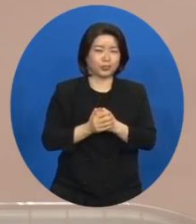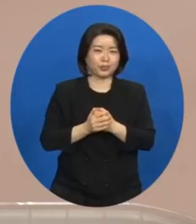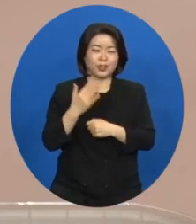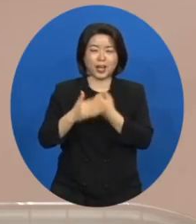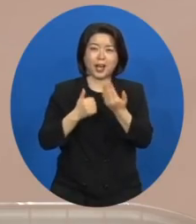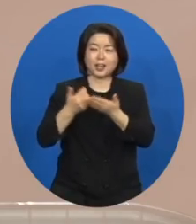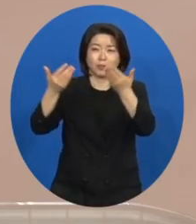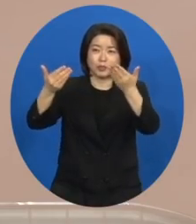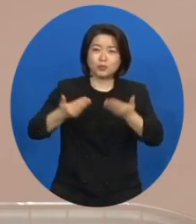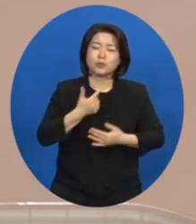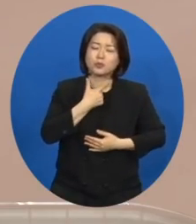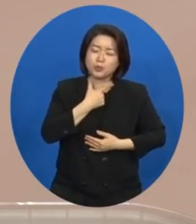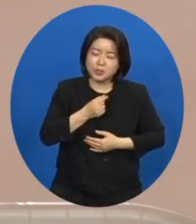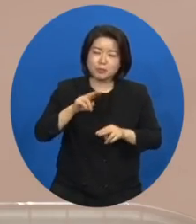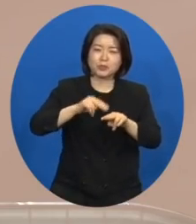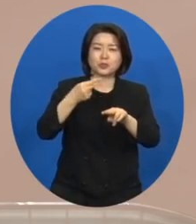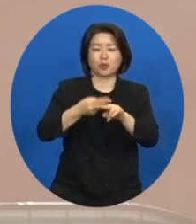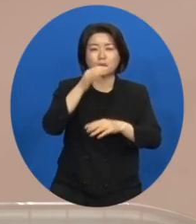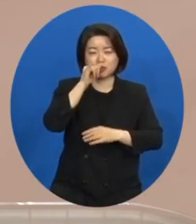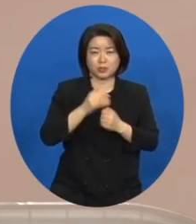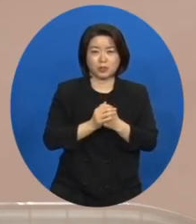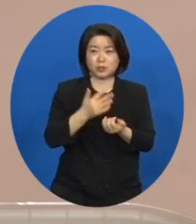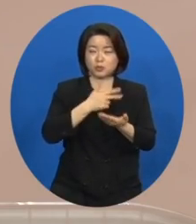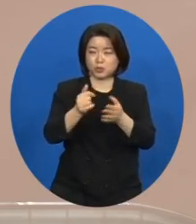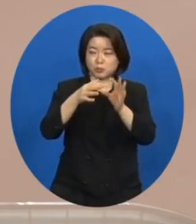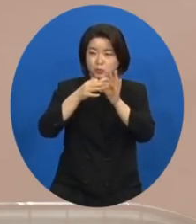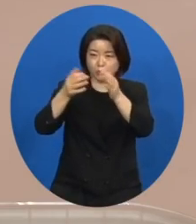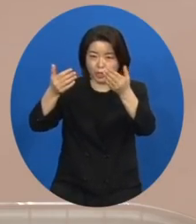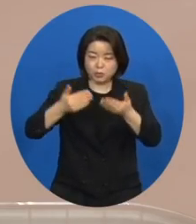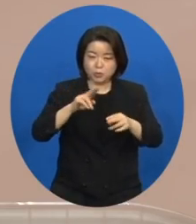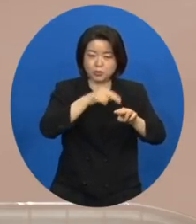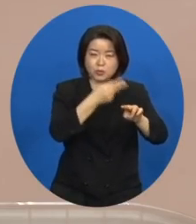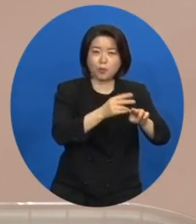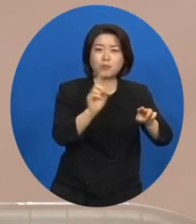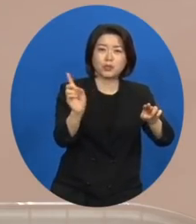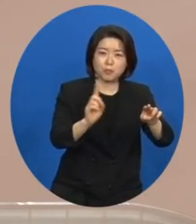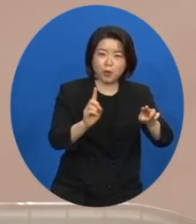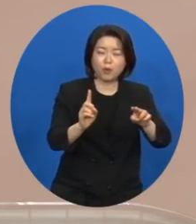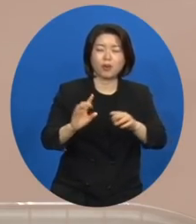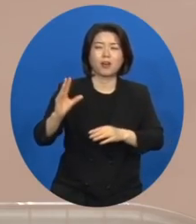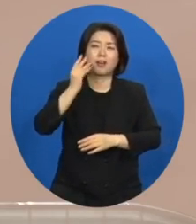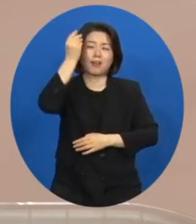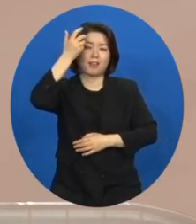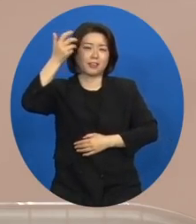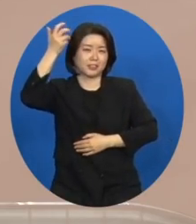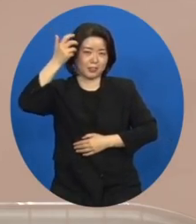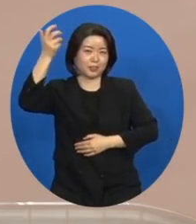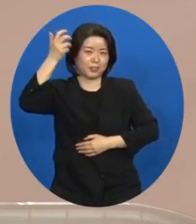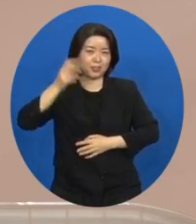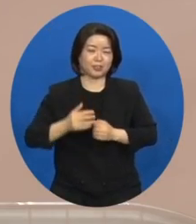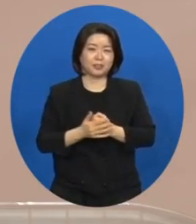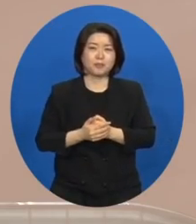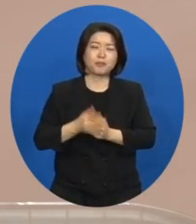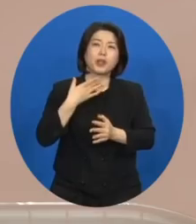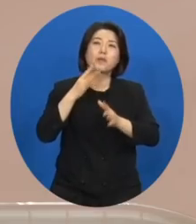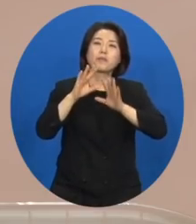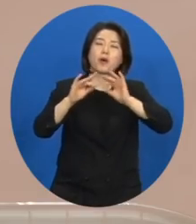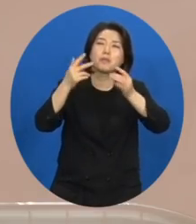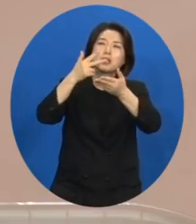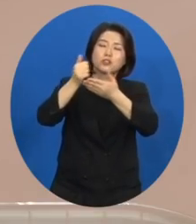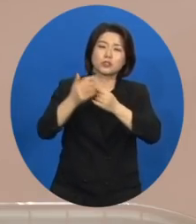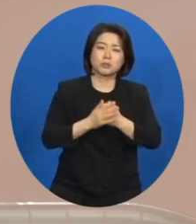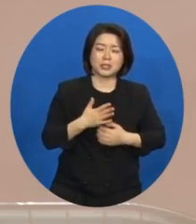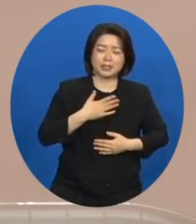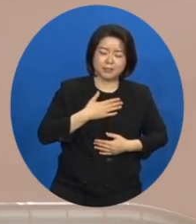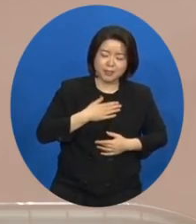하는 선물 주님을 통해 주신 선물 뭐라고 했습니까 성령이 시죠 목마른 생 주님이 인정의 목마른 저를